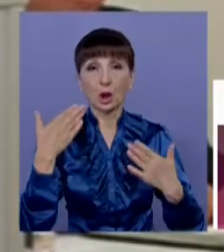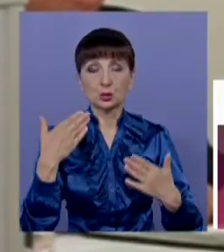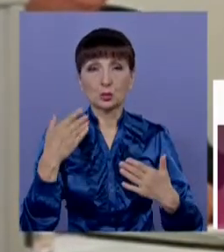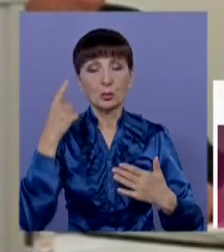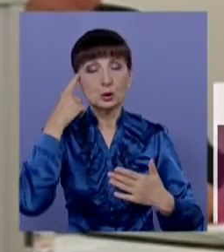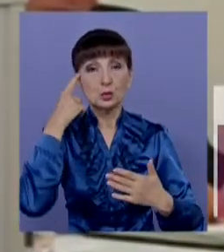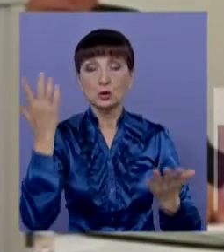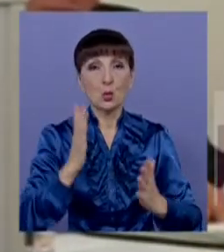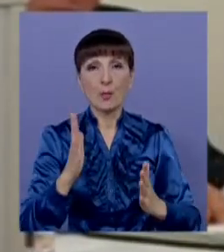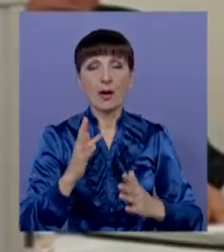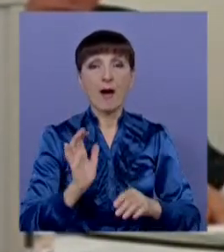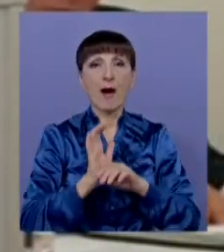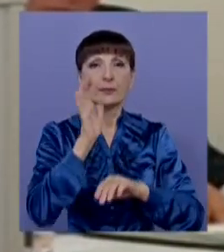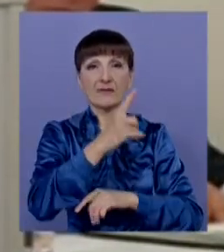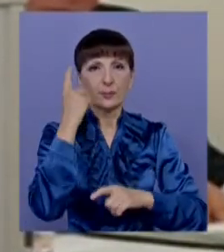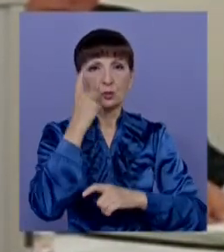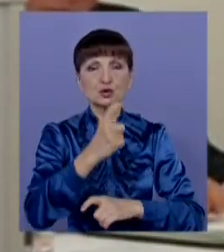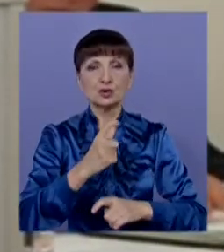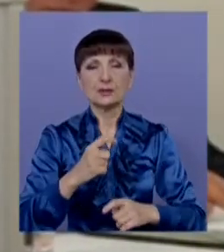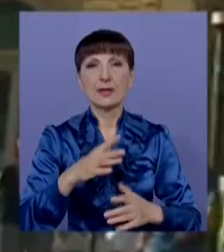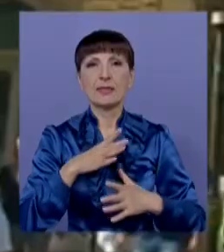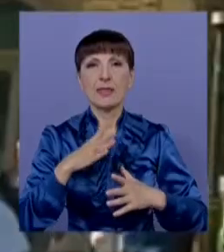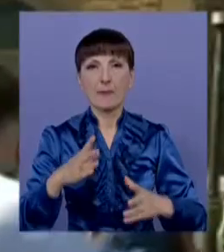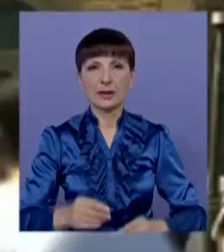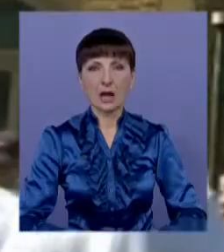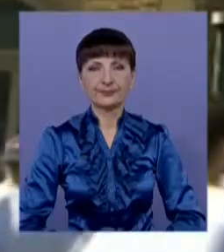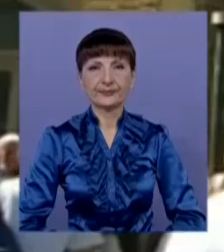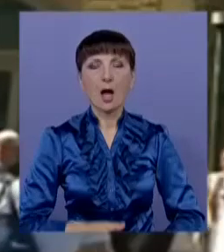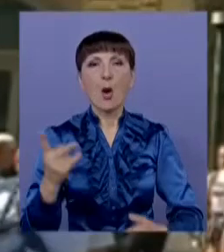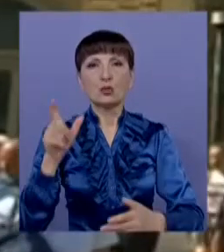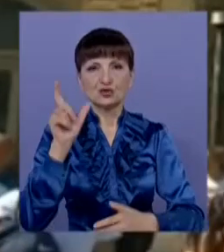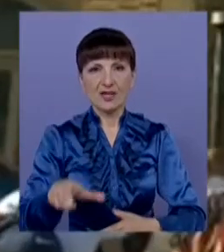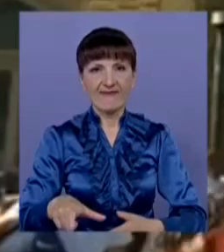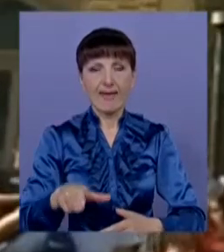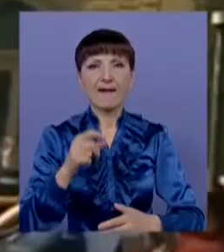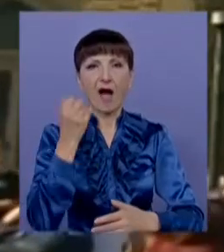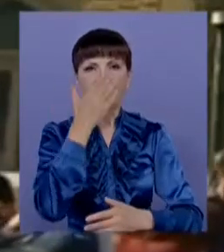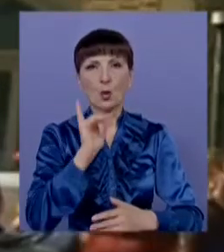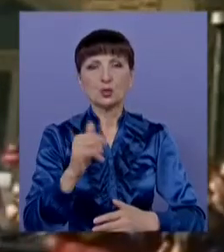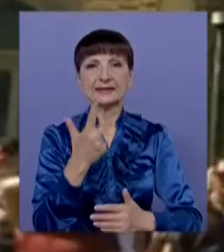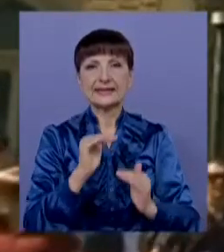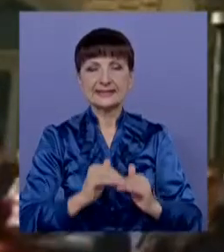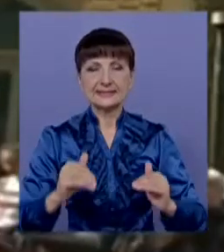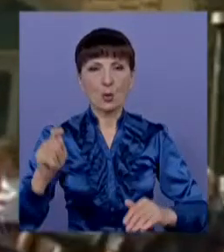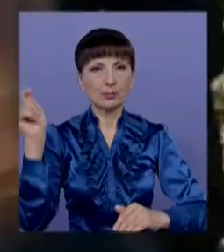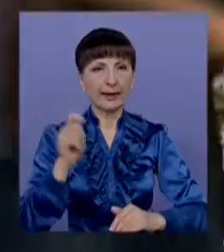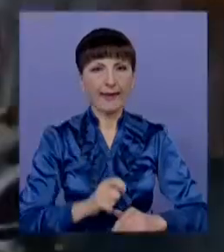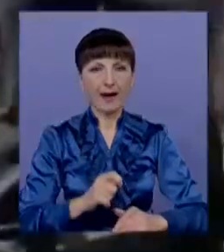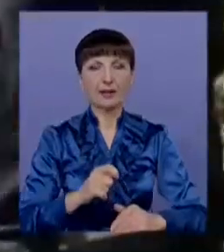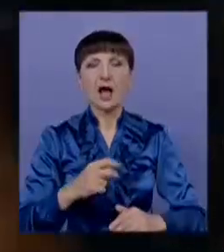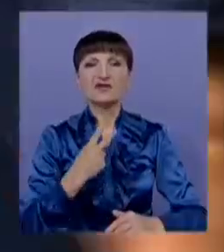Поэтому мы и не отправляли предупреждение в Шенгенскую зону. У подозреваемого эритрийца 3 детей. Он приехал в